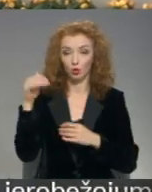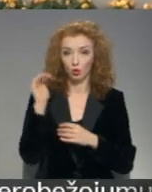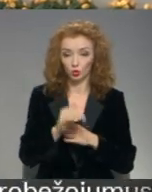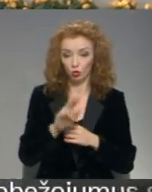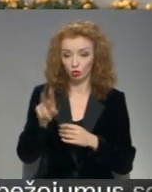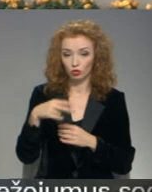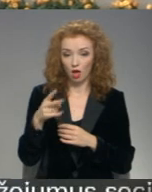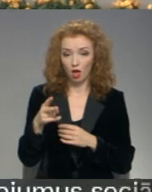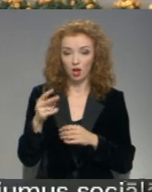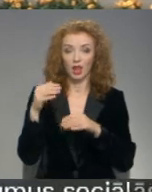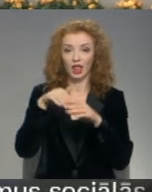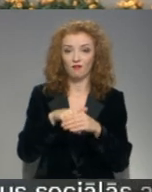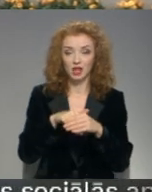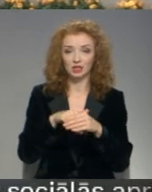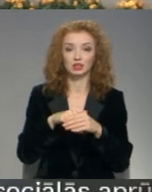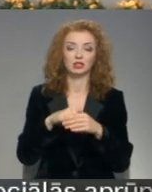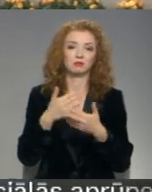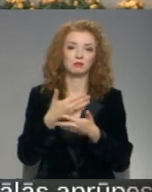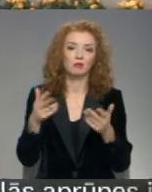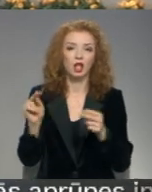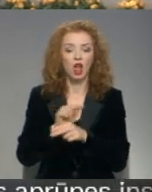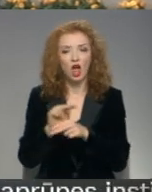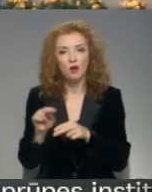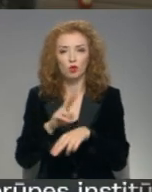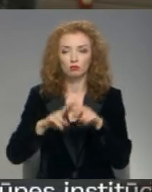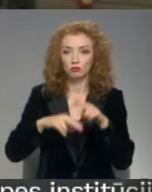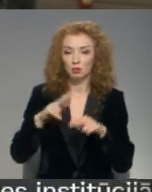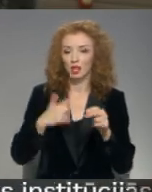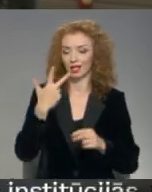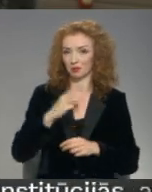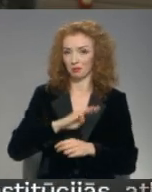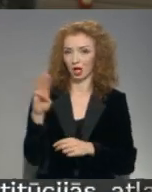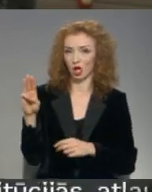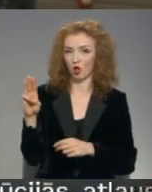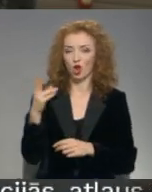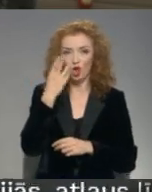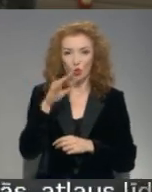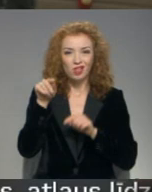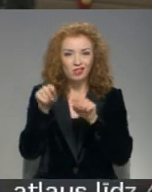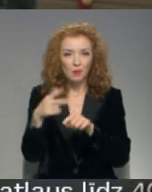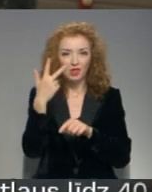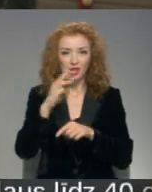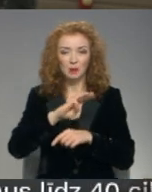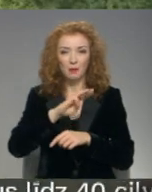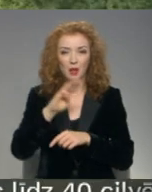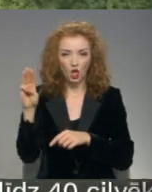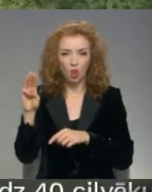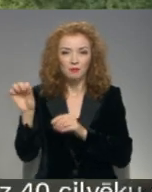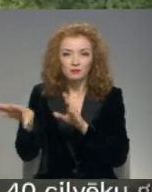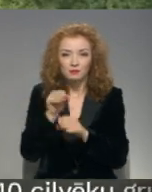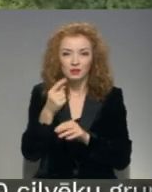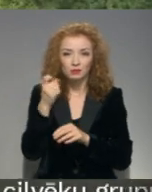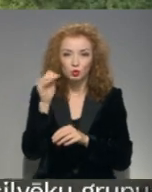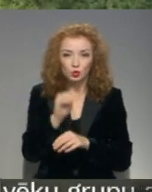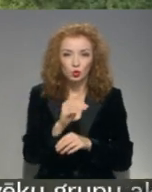eiro, investīcija budžets dažādiem remontiem maziem būvdarbiem ir ap 3 miljoniem. Es domāju, no tiem 3 miljoniem paņemt 100 tūkstošus